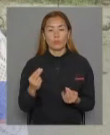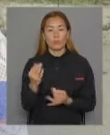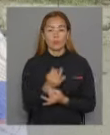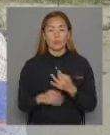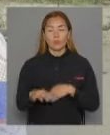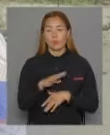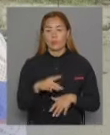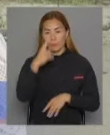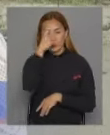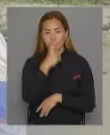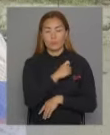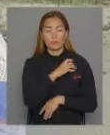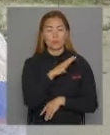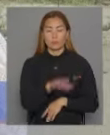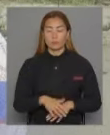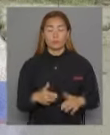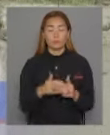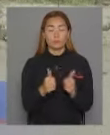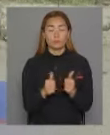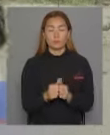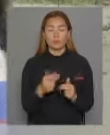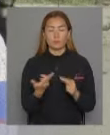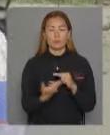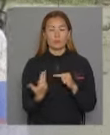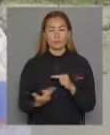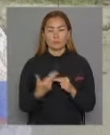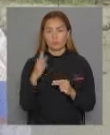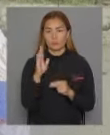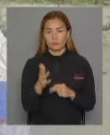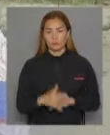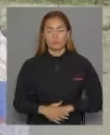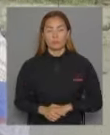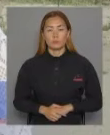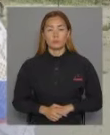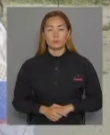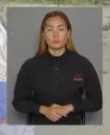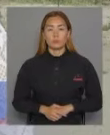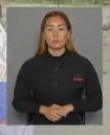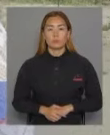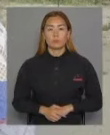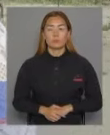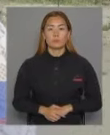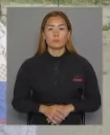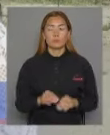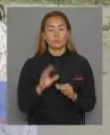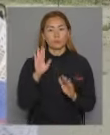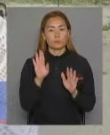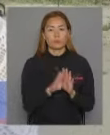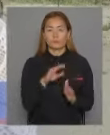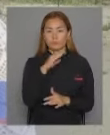Когда здесь были прорабы, мы к ним подходили, просили, чтобы они передвинули в ту сторону куда-нибудь эти площадки. Но нас вообще никто не